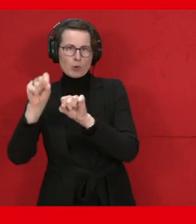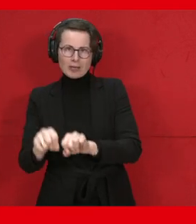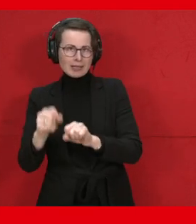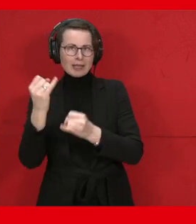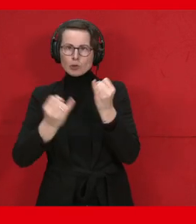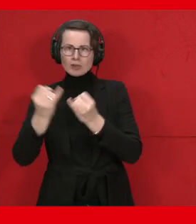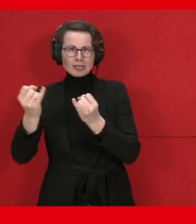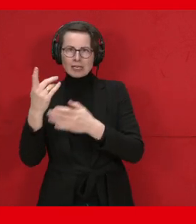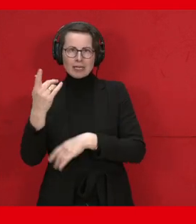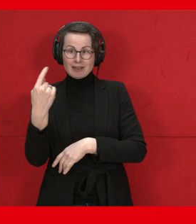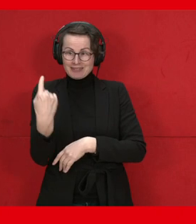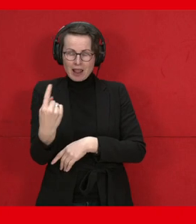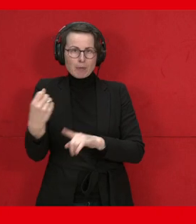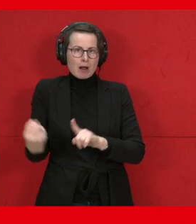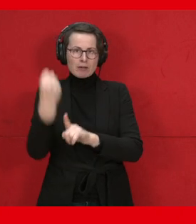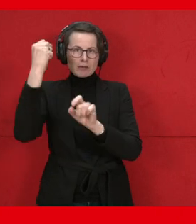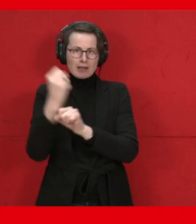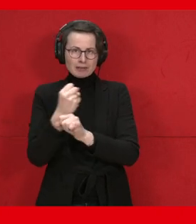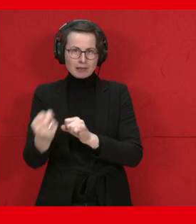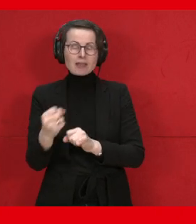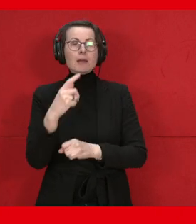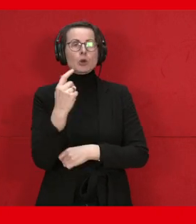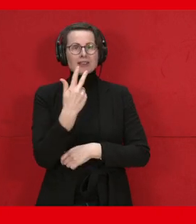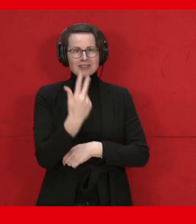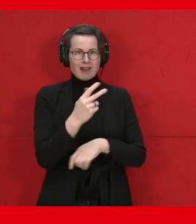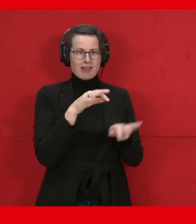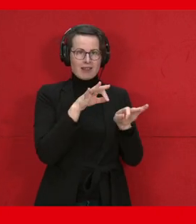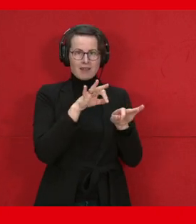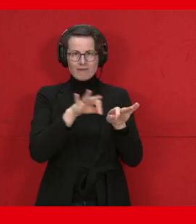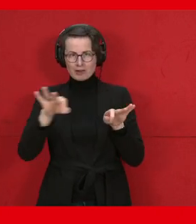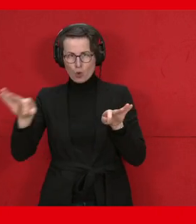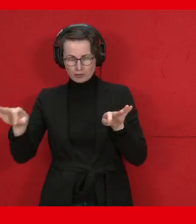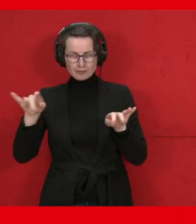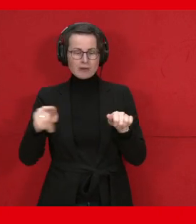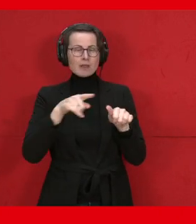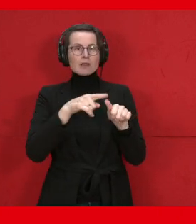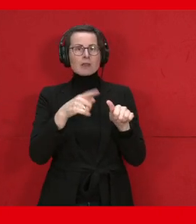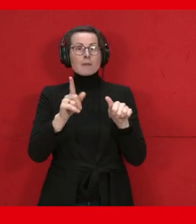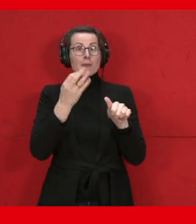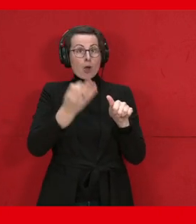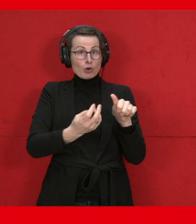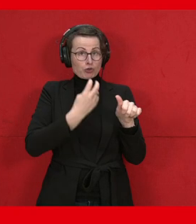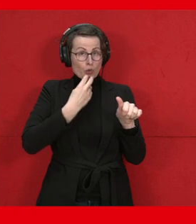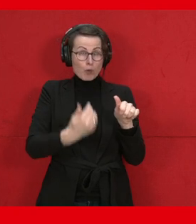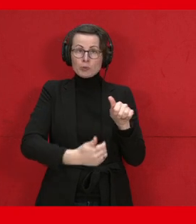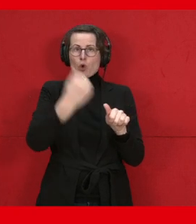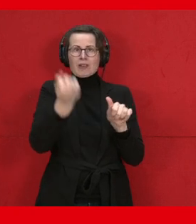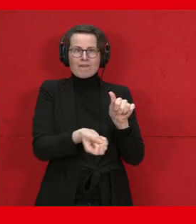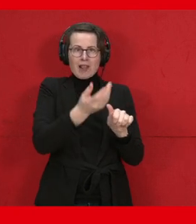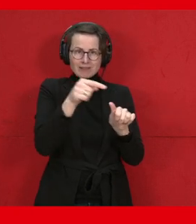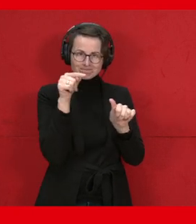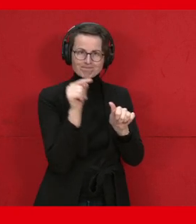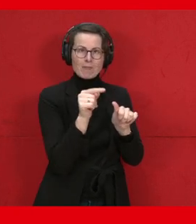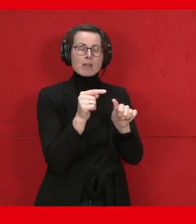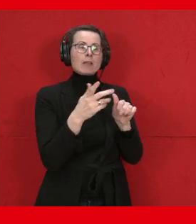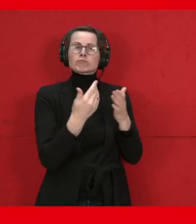Industrie kann sie auch nicht einleiten. Im Kern geht es um drei Erfolgsfaktoren. Erstens, wir brauchen Strom aus erneuerbaren Quellen in sehr, sehr großen Mengen